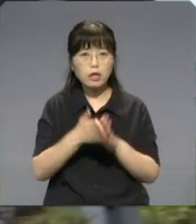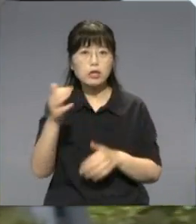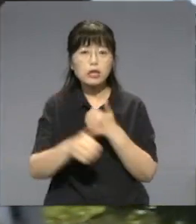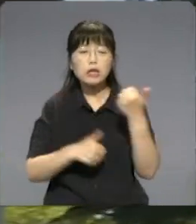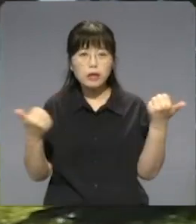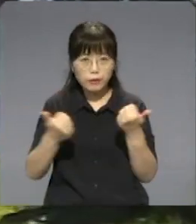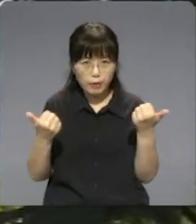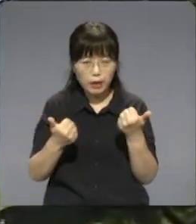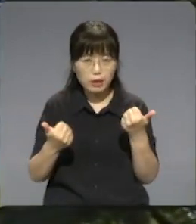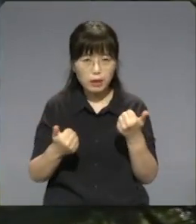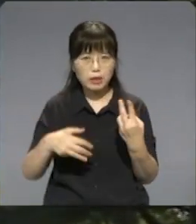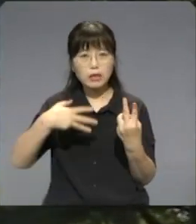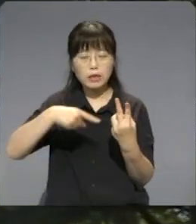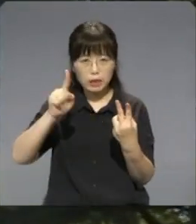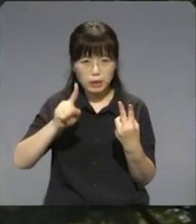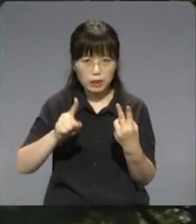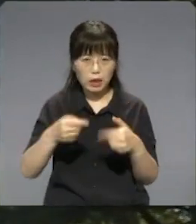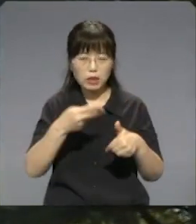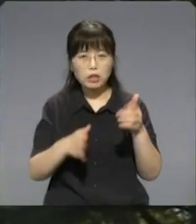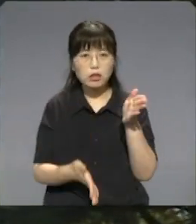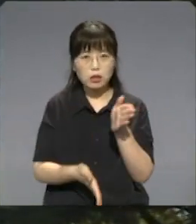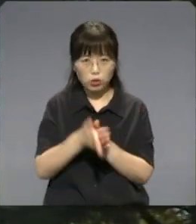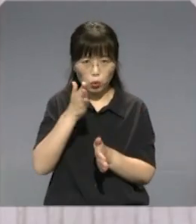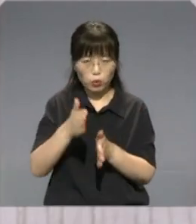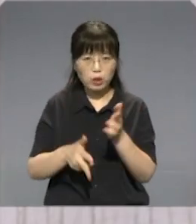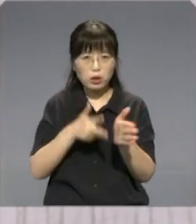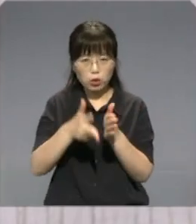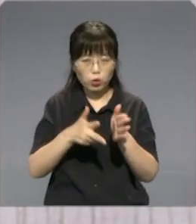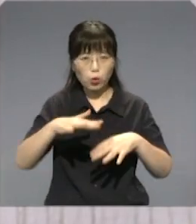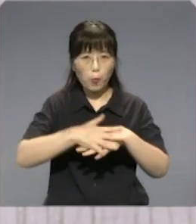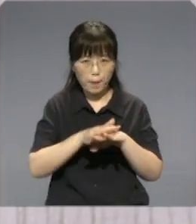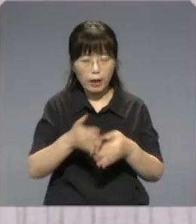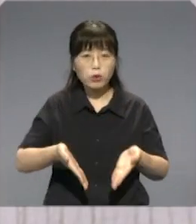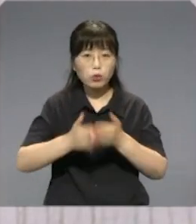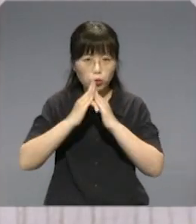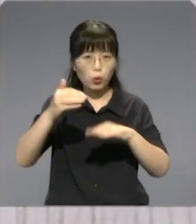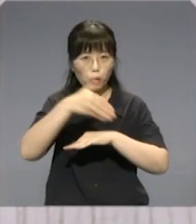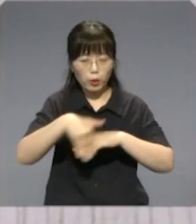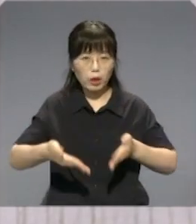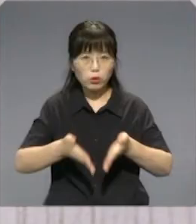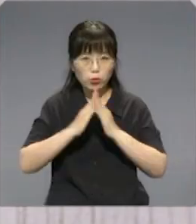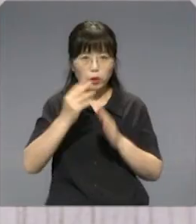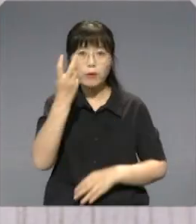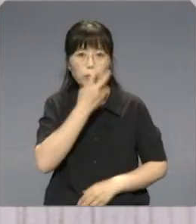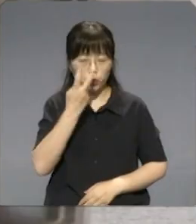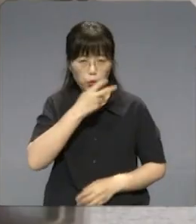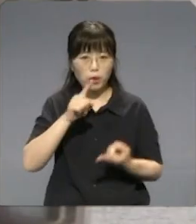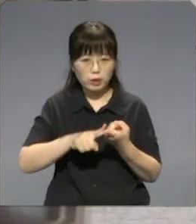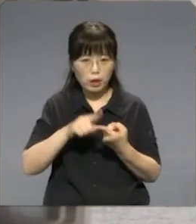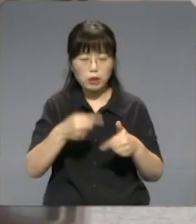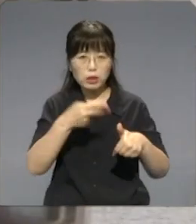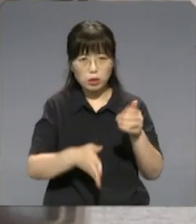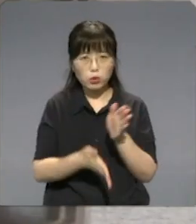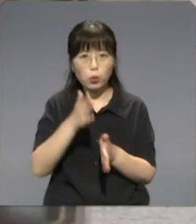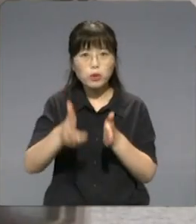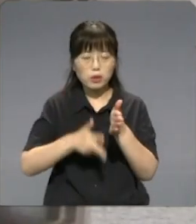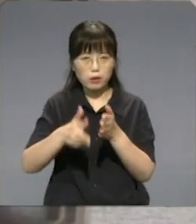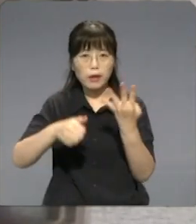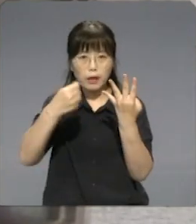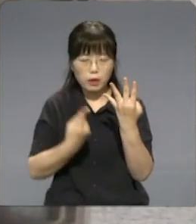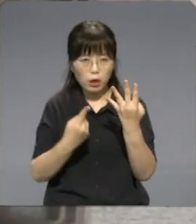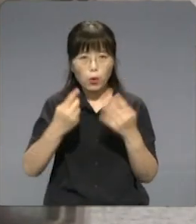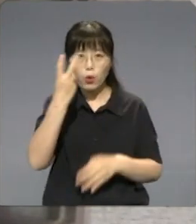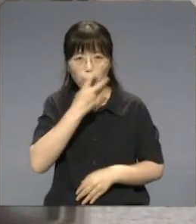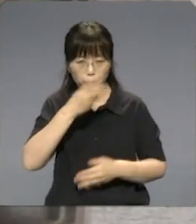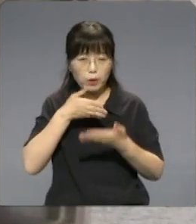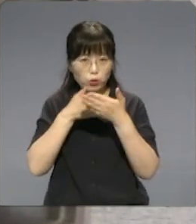인천시의회는 제2차 인천도시철도망 구축계획 수립 용역에서 인천도시철도 4호선의